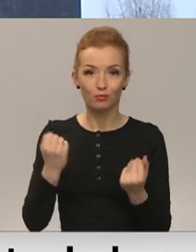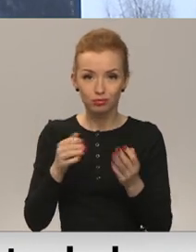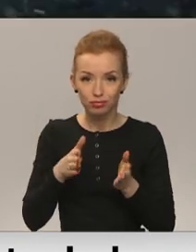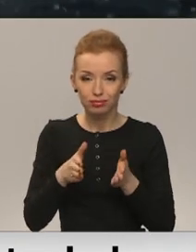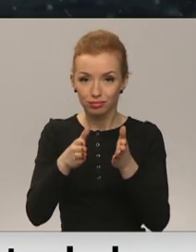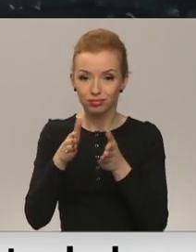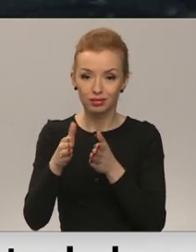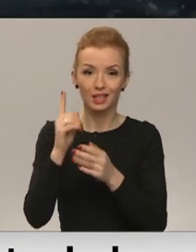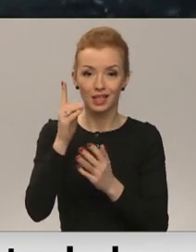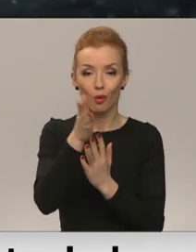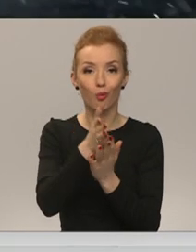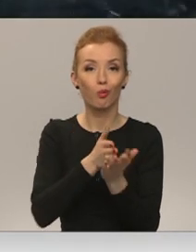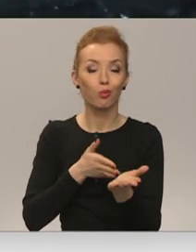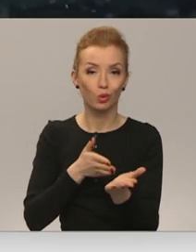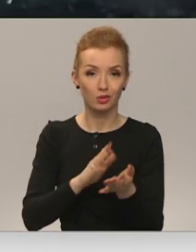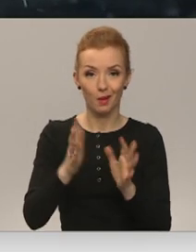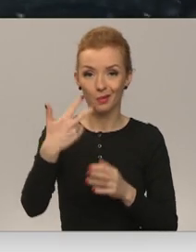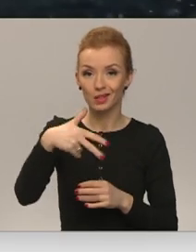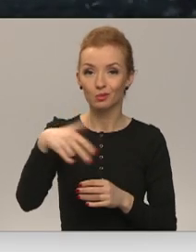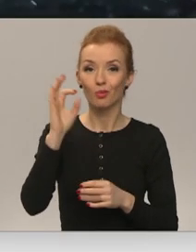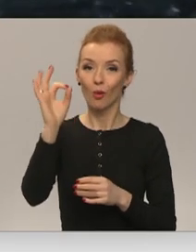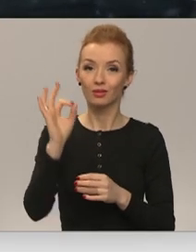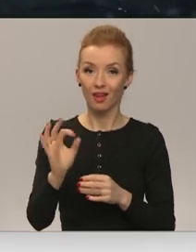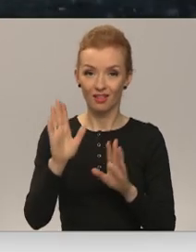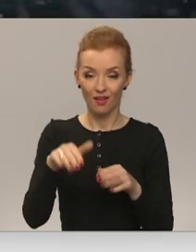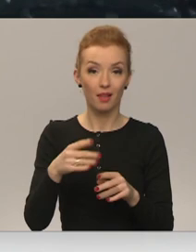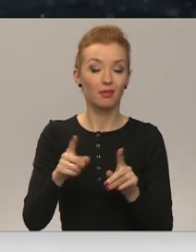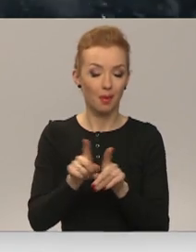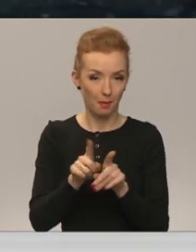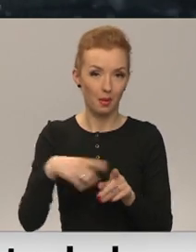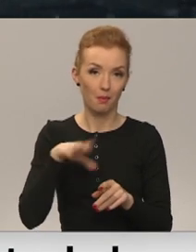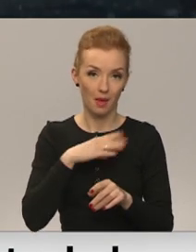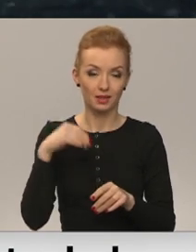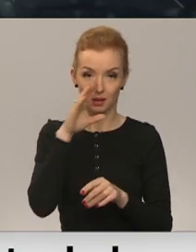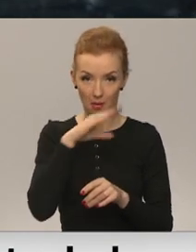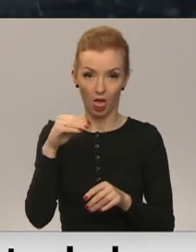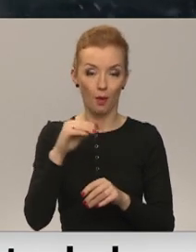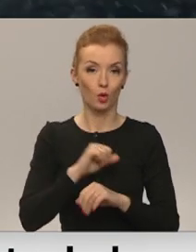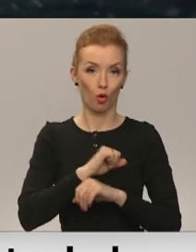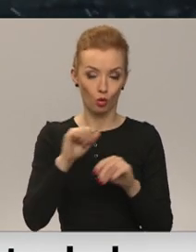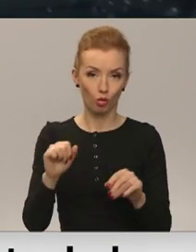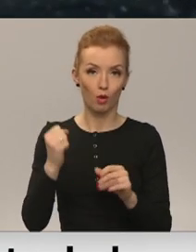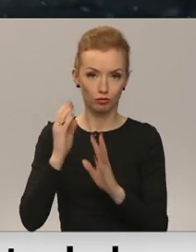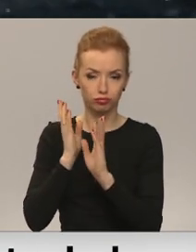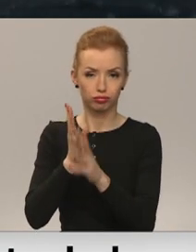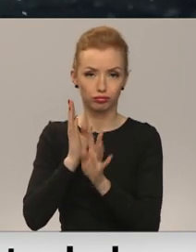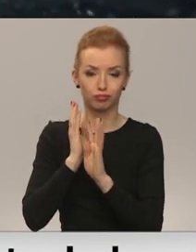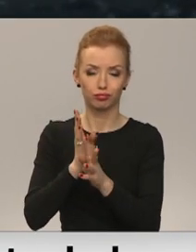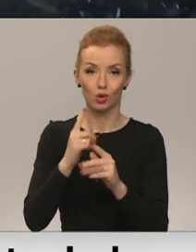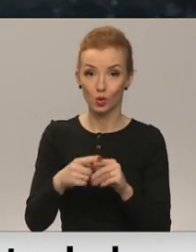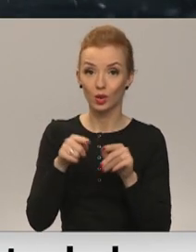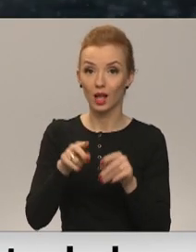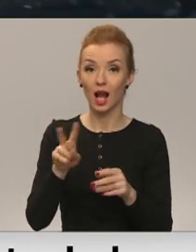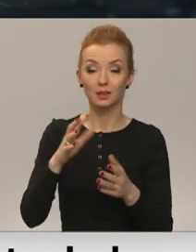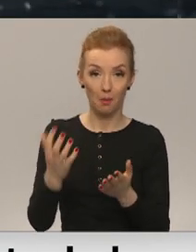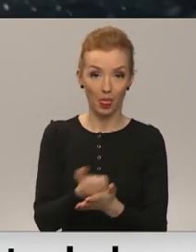pateikt, mazāk par pusi līdz kaut kur 30%. Jā. Mēs vienalga spējam nodrošināt plūsmu un to, ko mums tas, kas ir